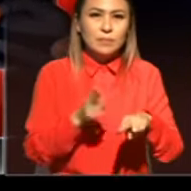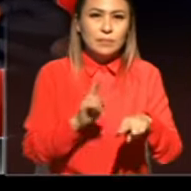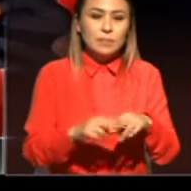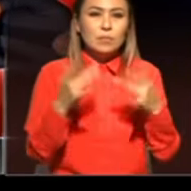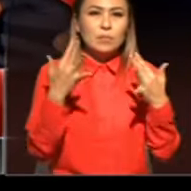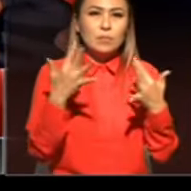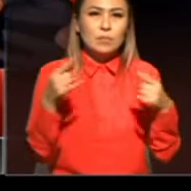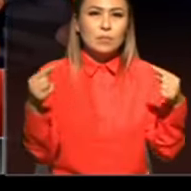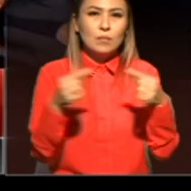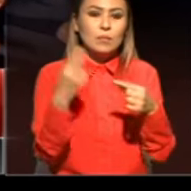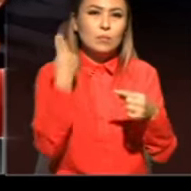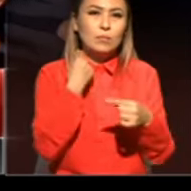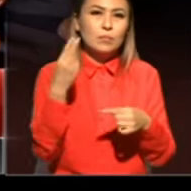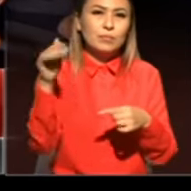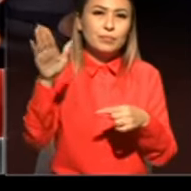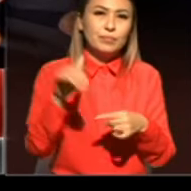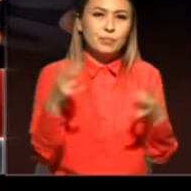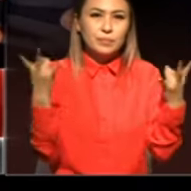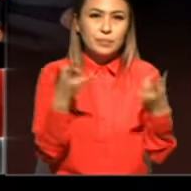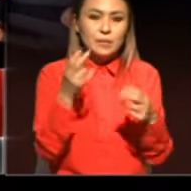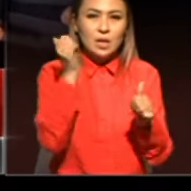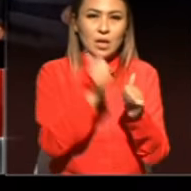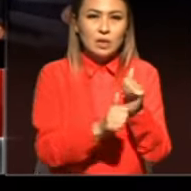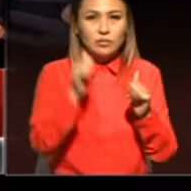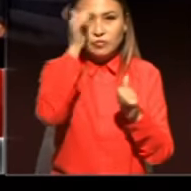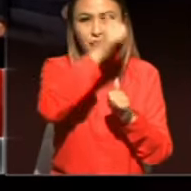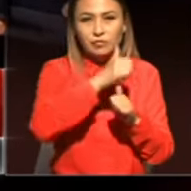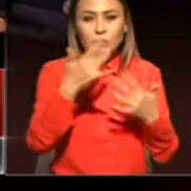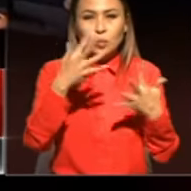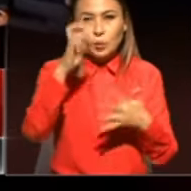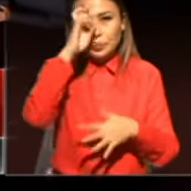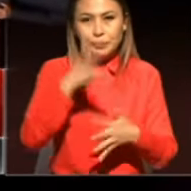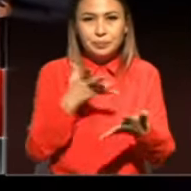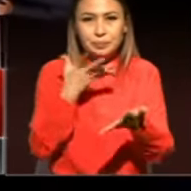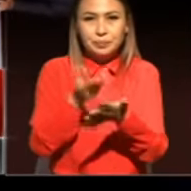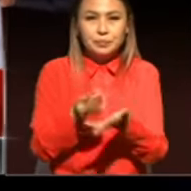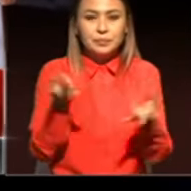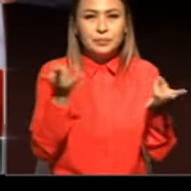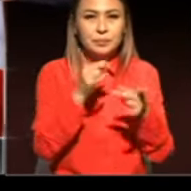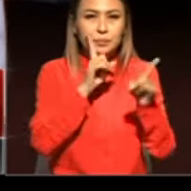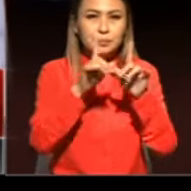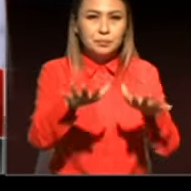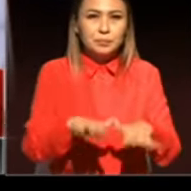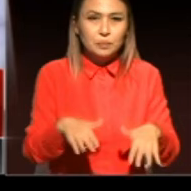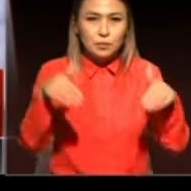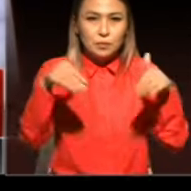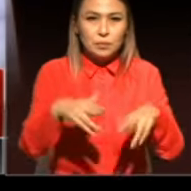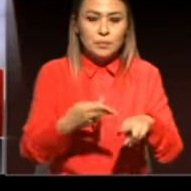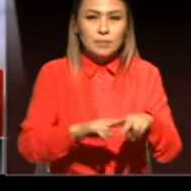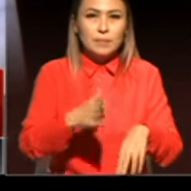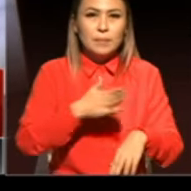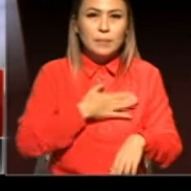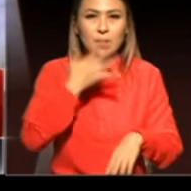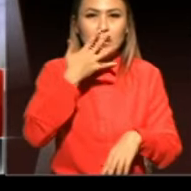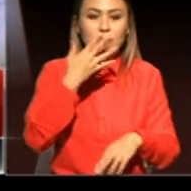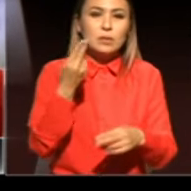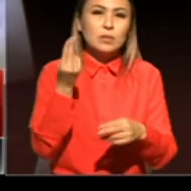қанша қарыз алу керек екенін, әр жылы бюджеттен қанша төлеу керек екенін өздері шешеді. Біздің шетелге